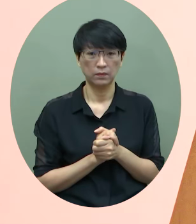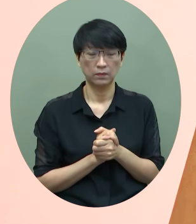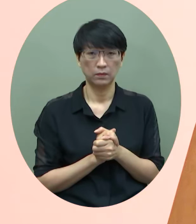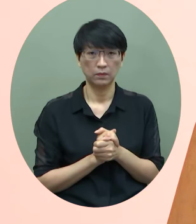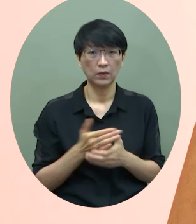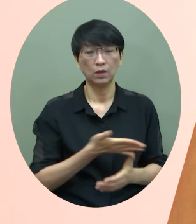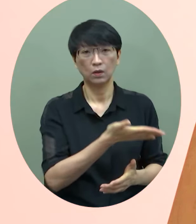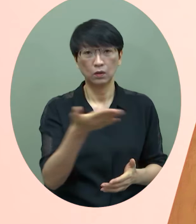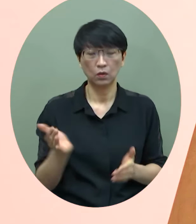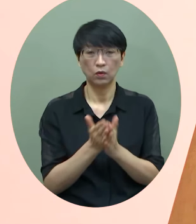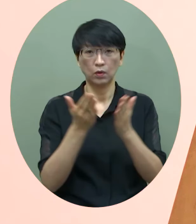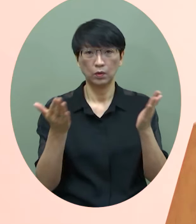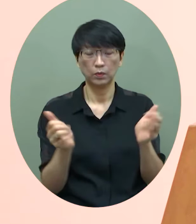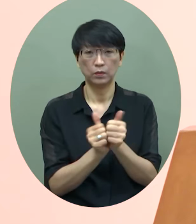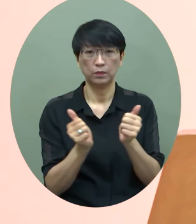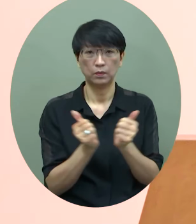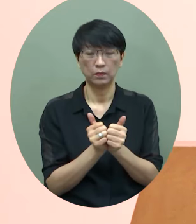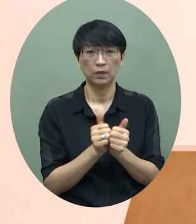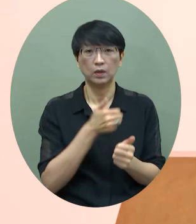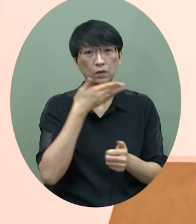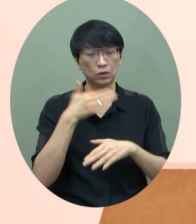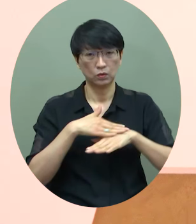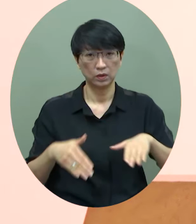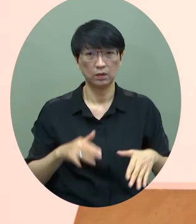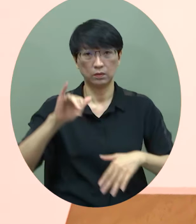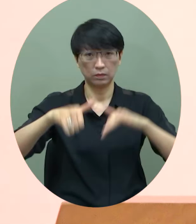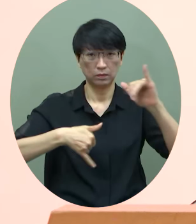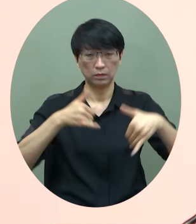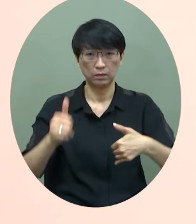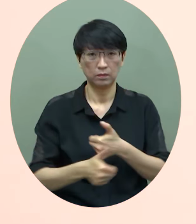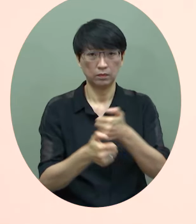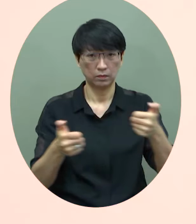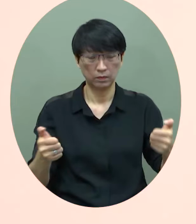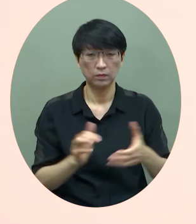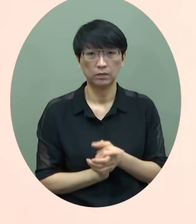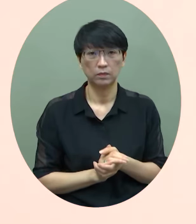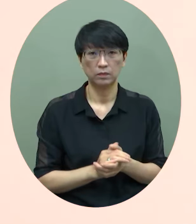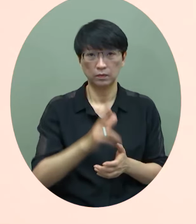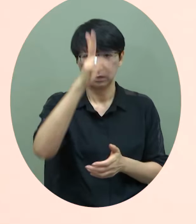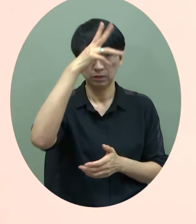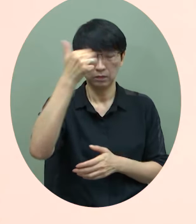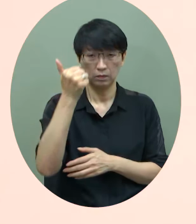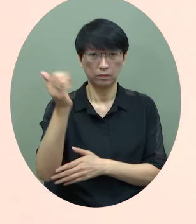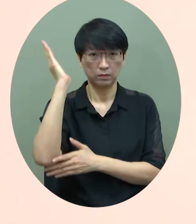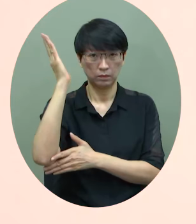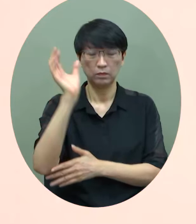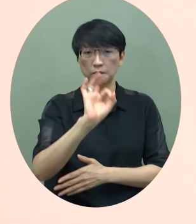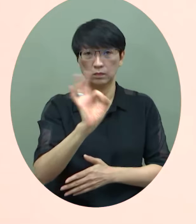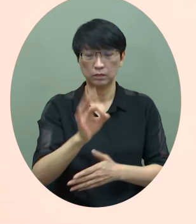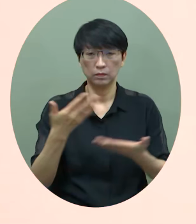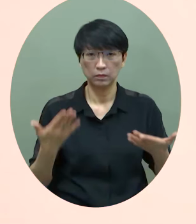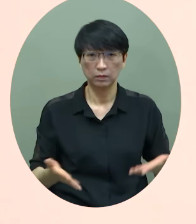各位传媒朋友早晨谢谢大家今早来的记者会行政长官没有开场发言我們直接進入提問時間